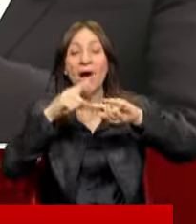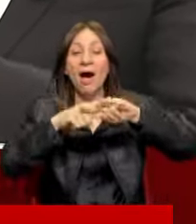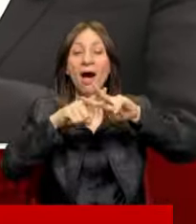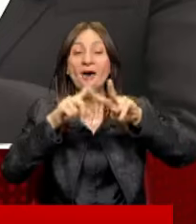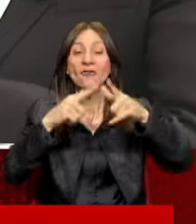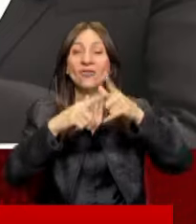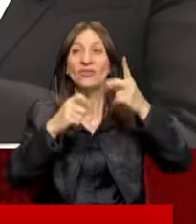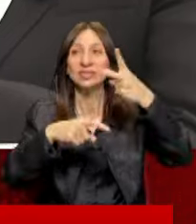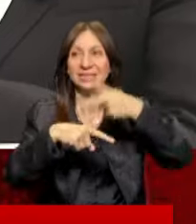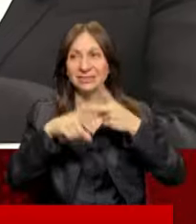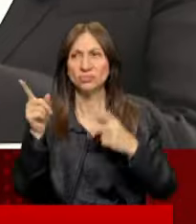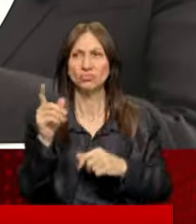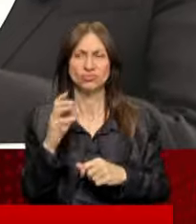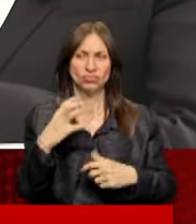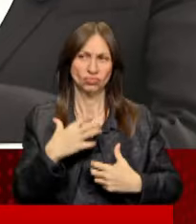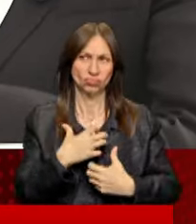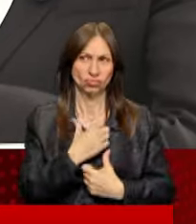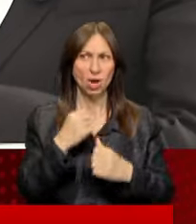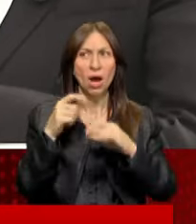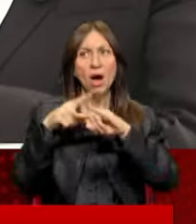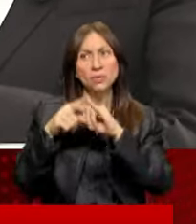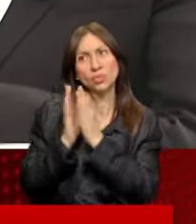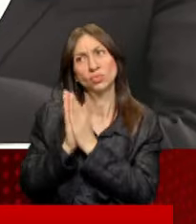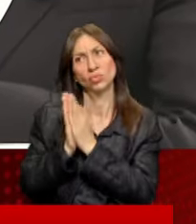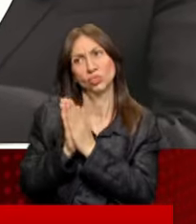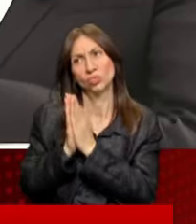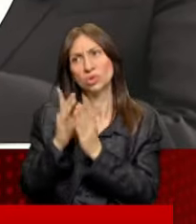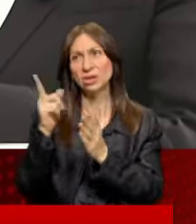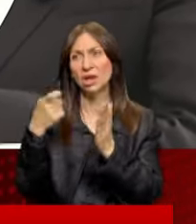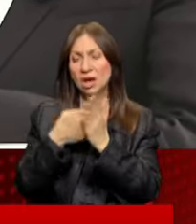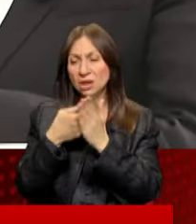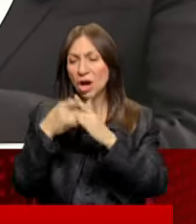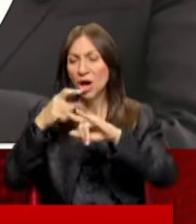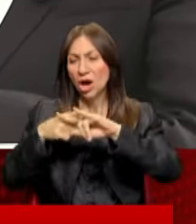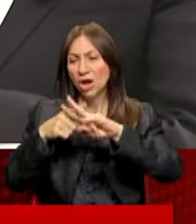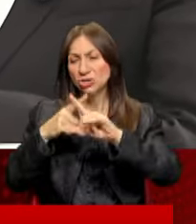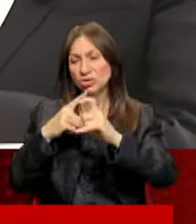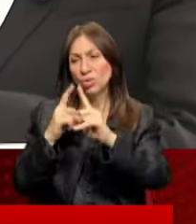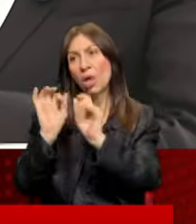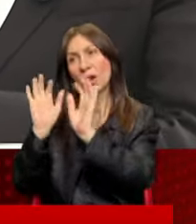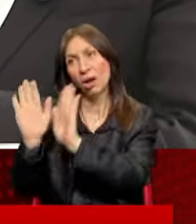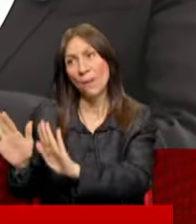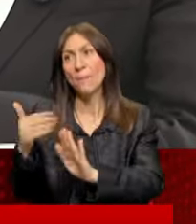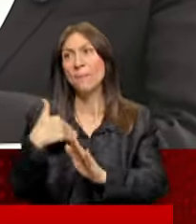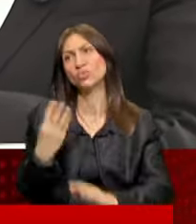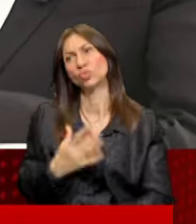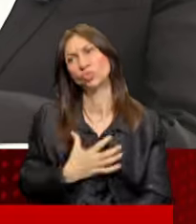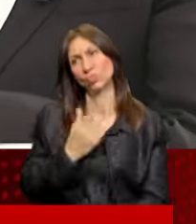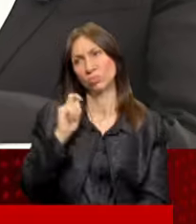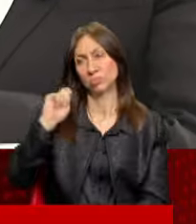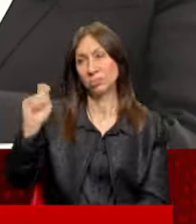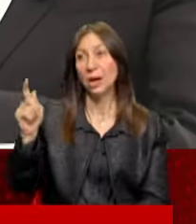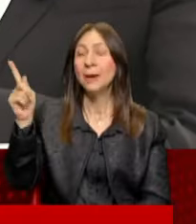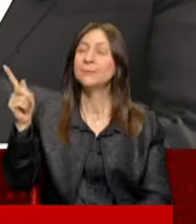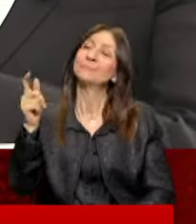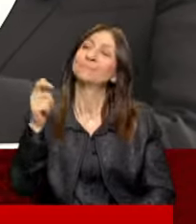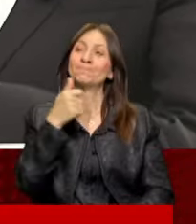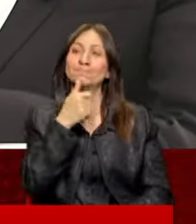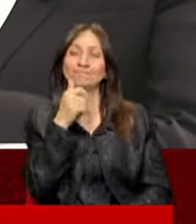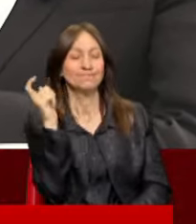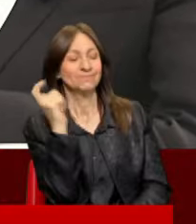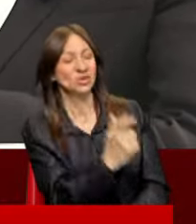Buna çok içerliyor Mustafa ve gidip hafızdan özür diliyor. Senin adın hacıydı, hacı olarak kalmalıydı, ben çok üzülüyorum diyor. Hafızın da